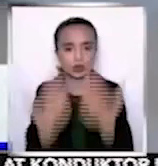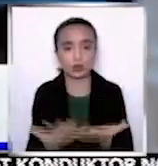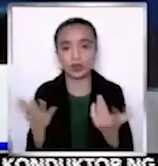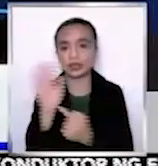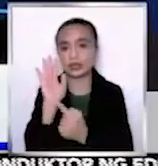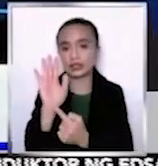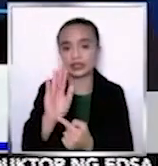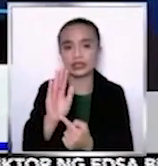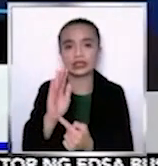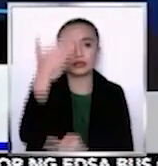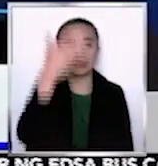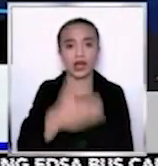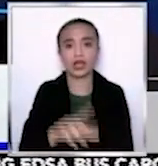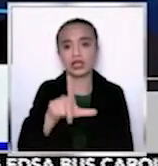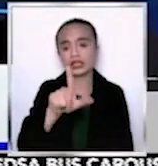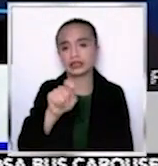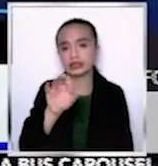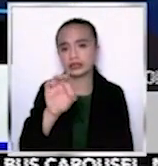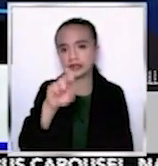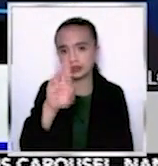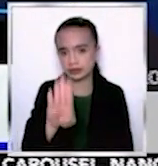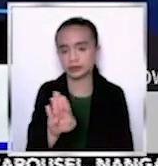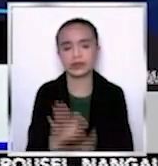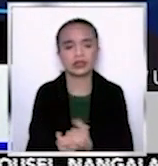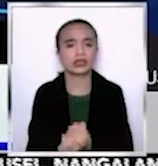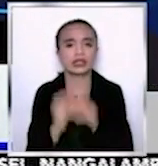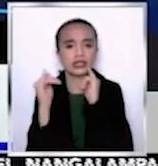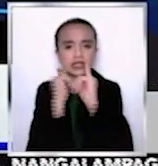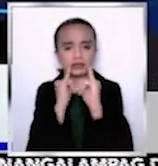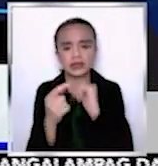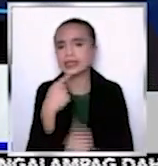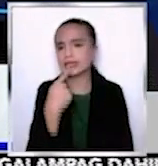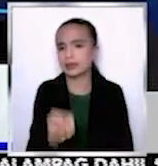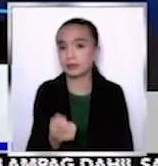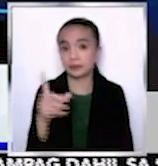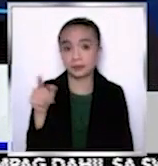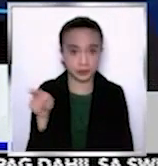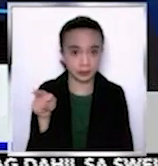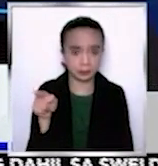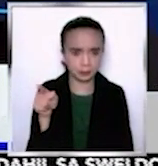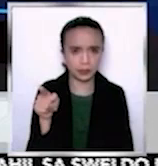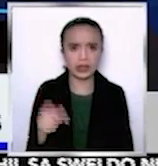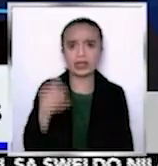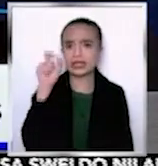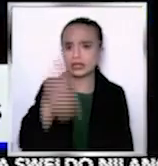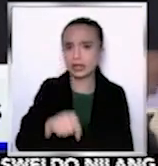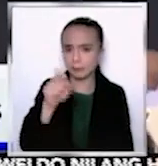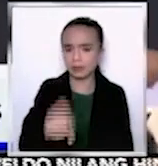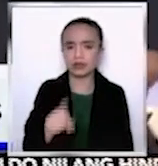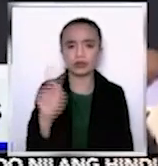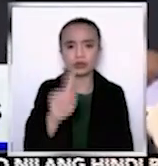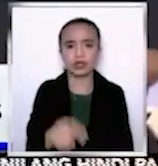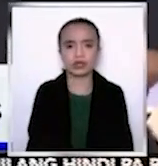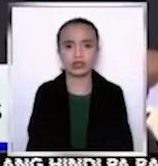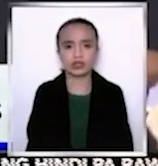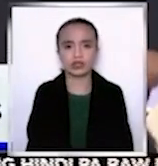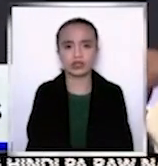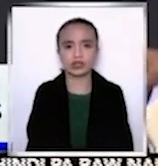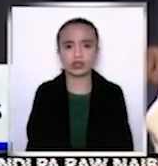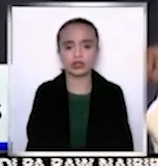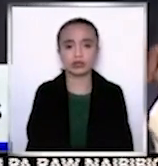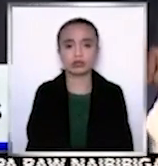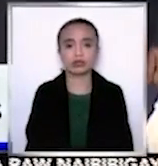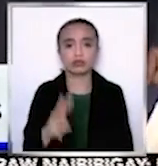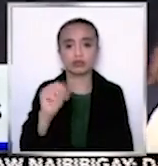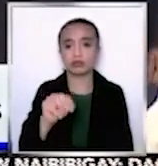LTFRB. Sa panayam ng Politico TV, sinabi rin ni Didi Guzman na dapat mabawi ang umano'y nakaw na yaman ng pamilya Marcos.